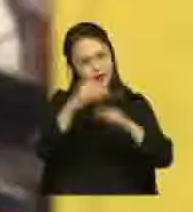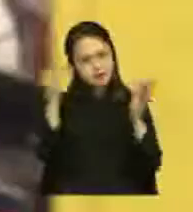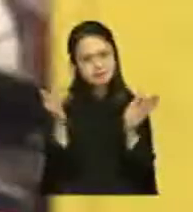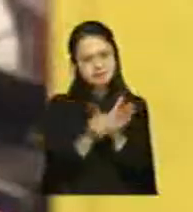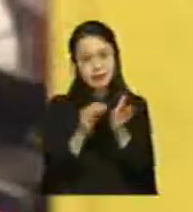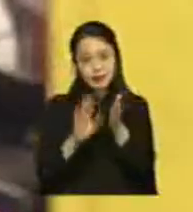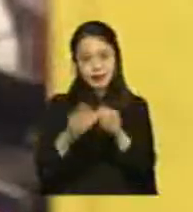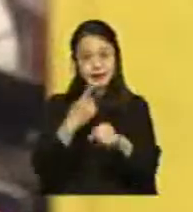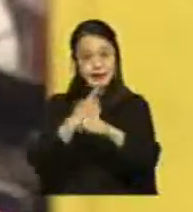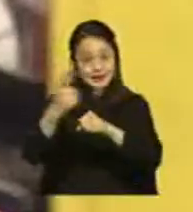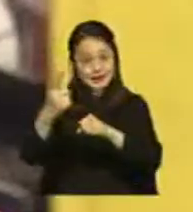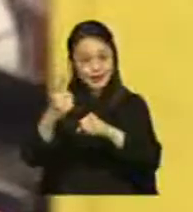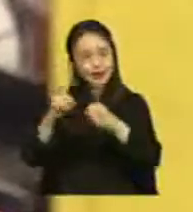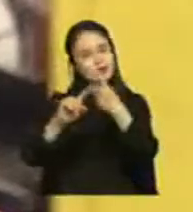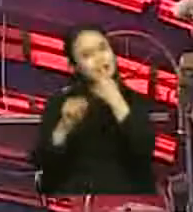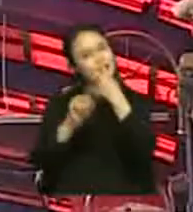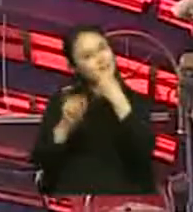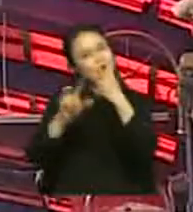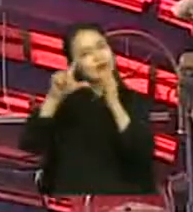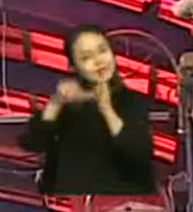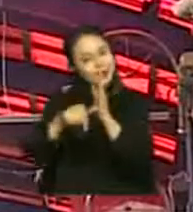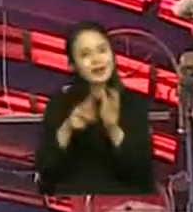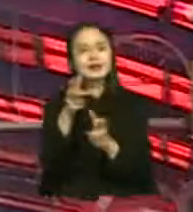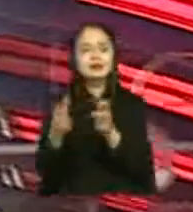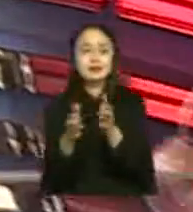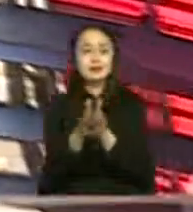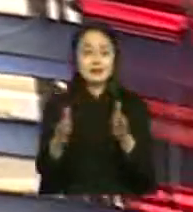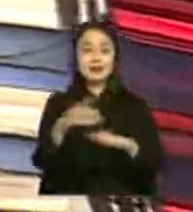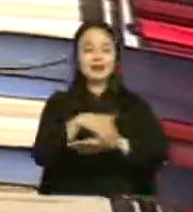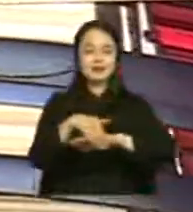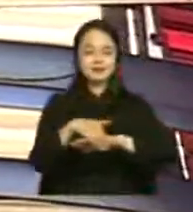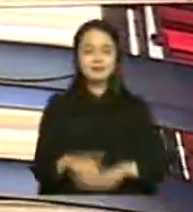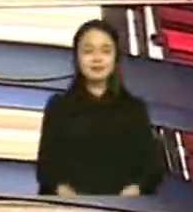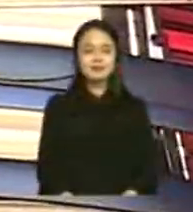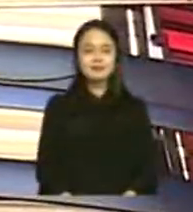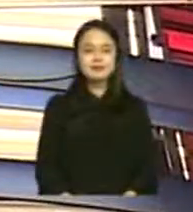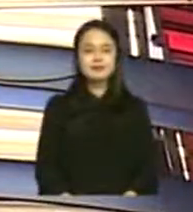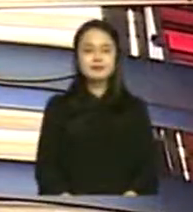같은 해 연말 완공될 예정입니다. 딜라이브 설경기 케이블TV 조성엽입니다.